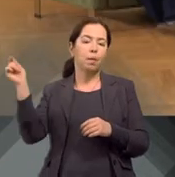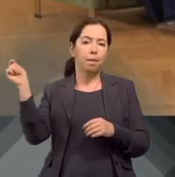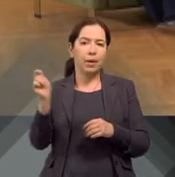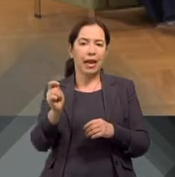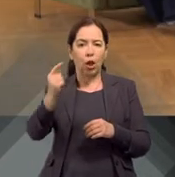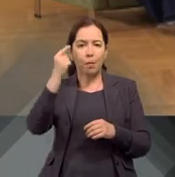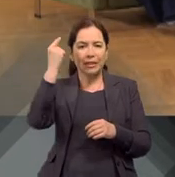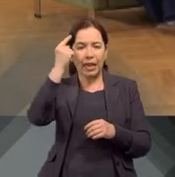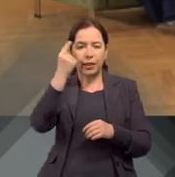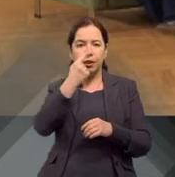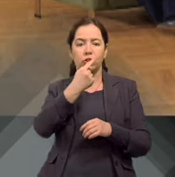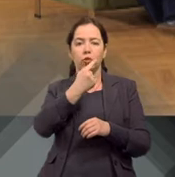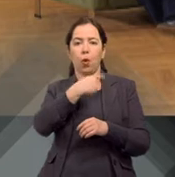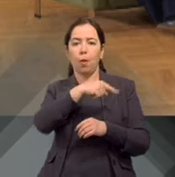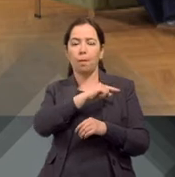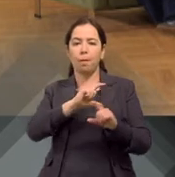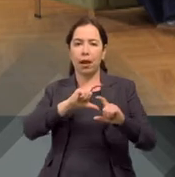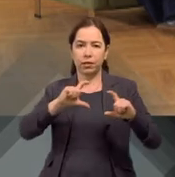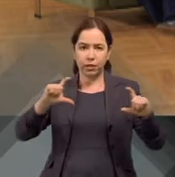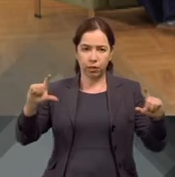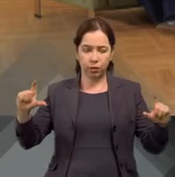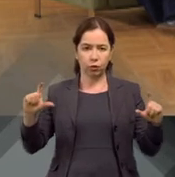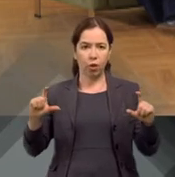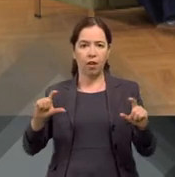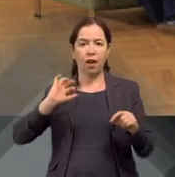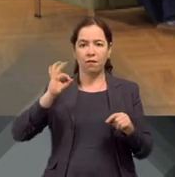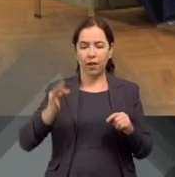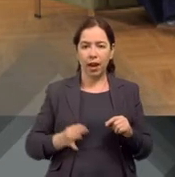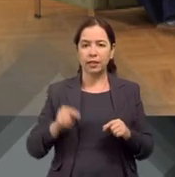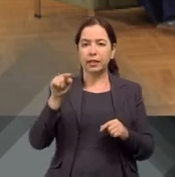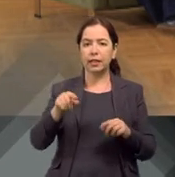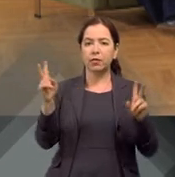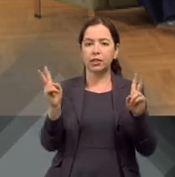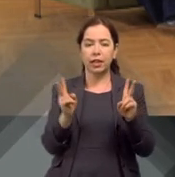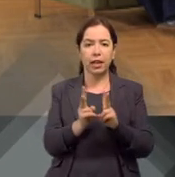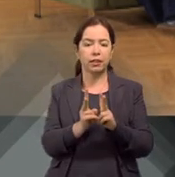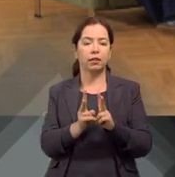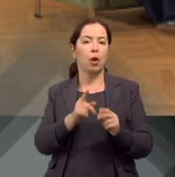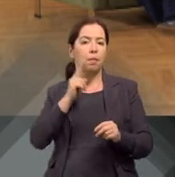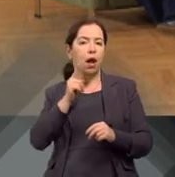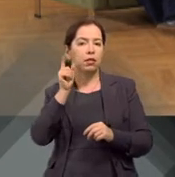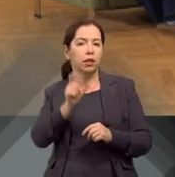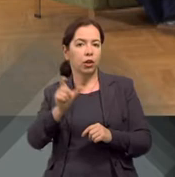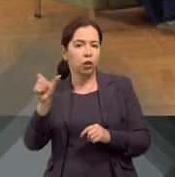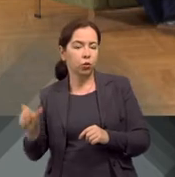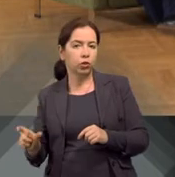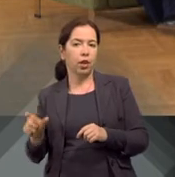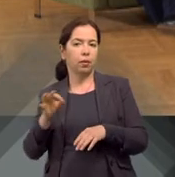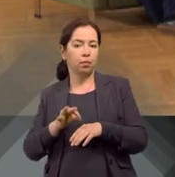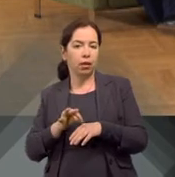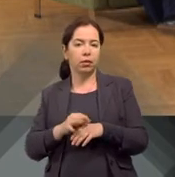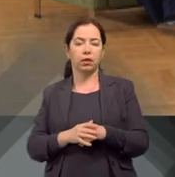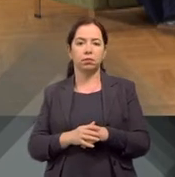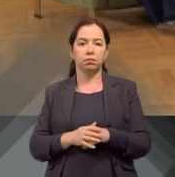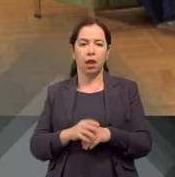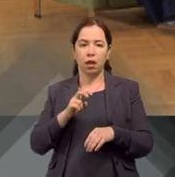встретил двух людей с психиатрическими диагнозами, которым было около 20 лет, и спросил врача, что они делают в